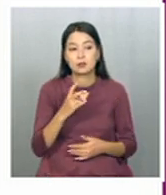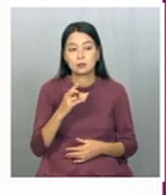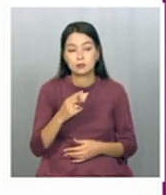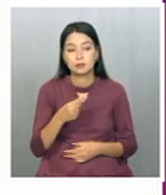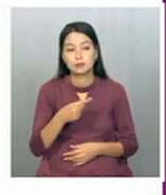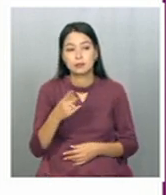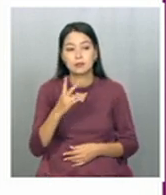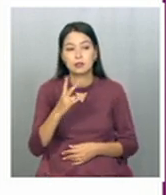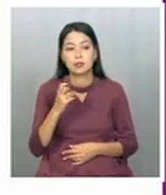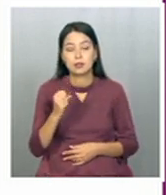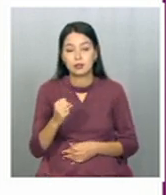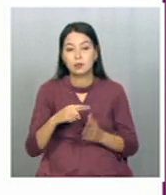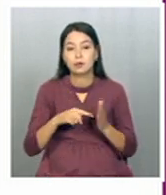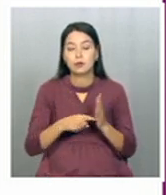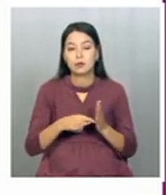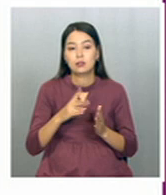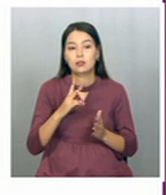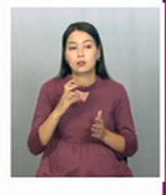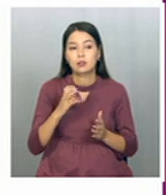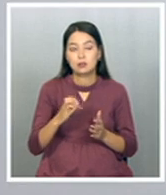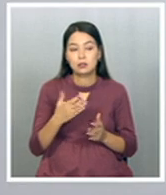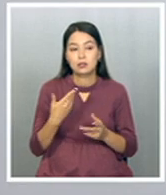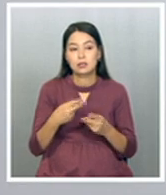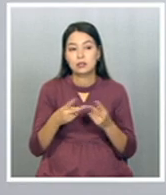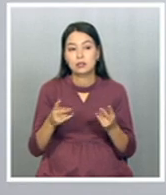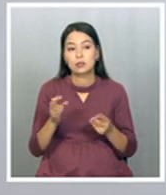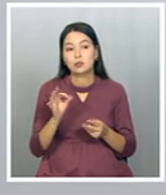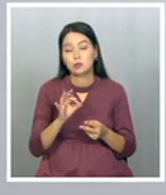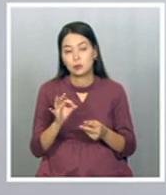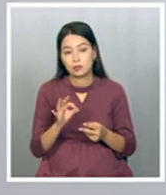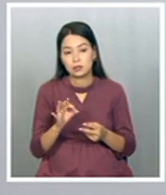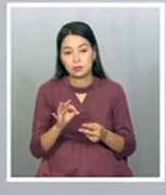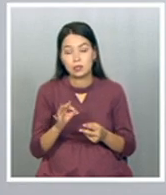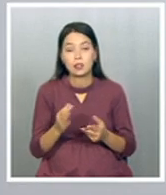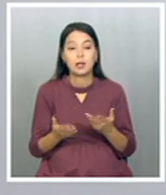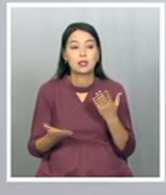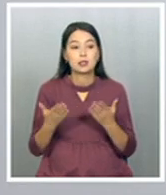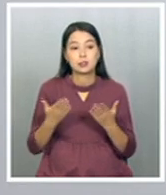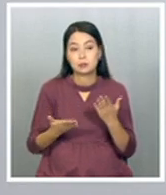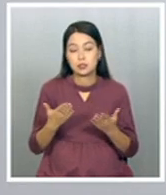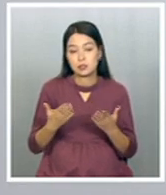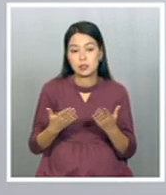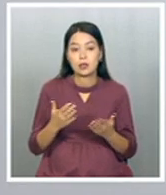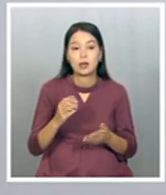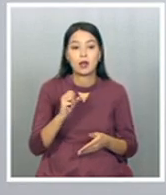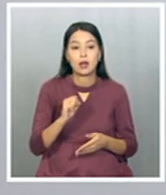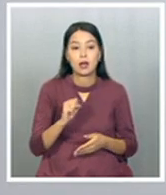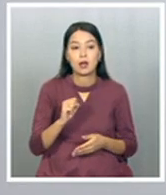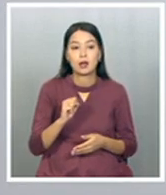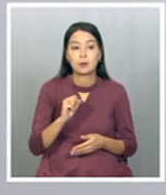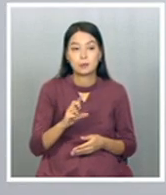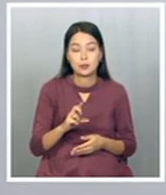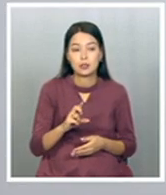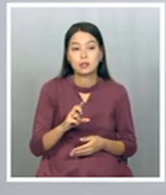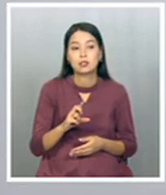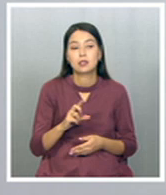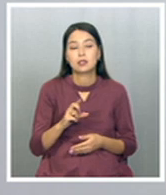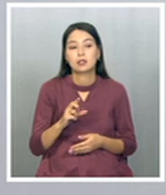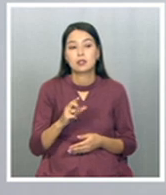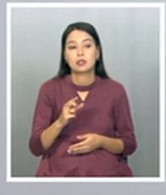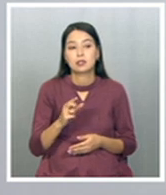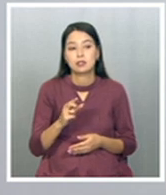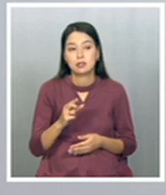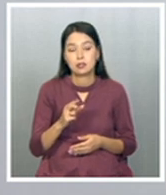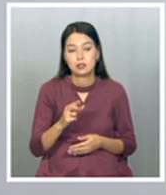азайтылған HA векторы ол көбейтілген HC векторына тең 0 болу керек. Немесе AB, яғни мындағы